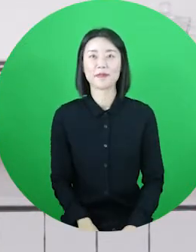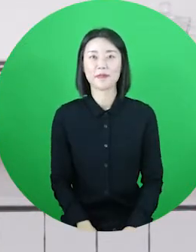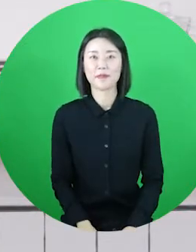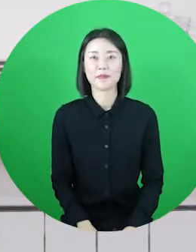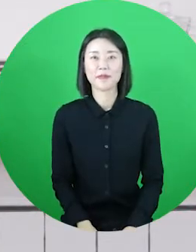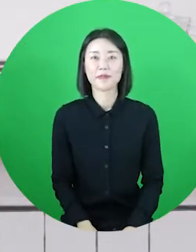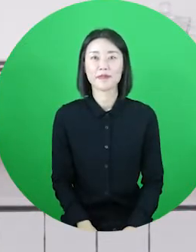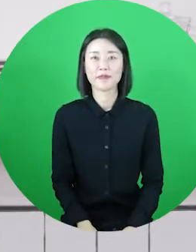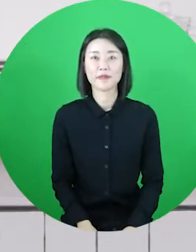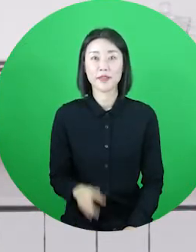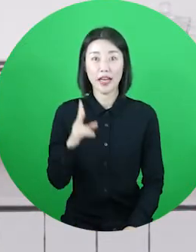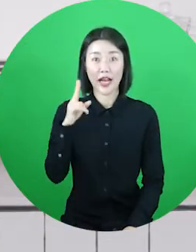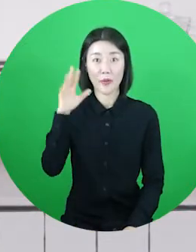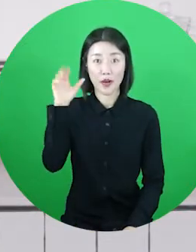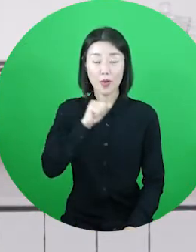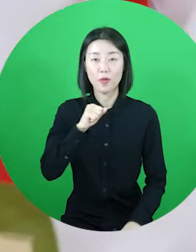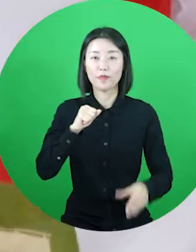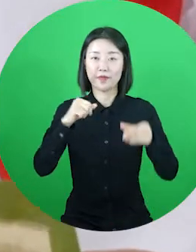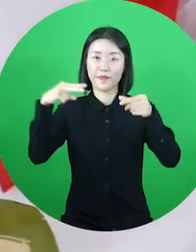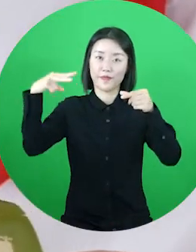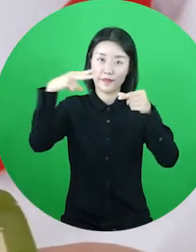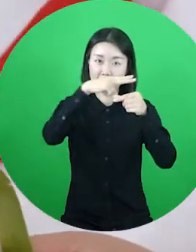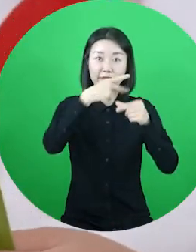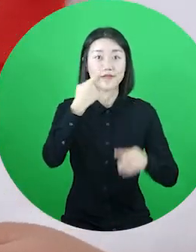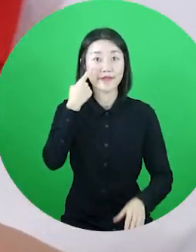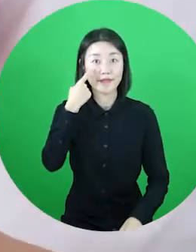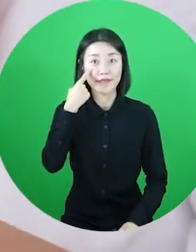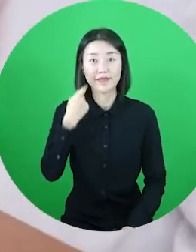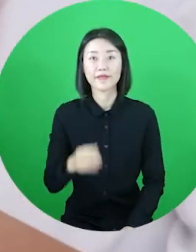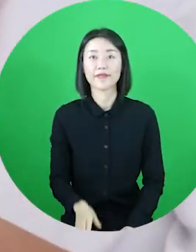가위로 윗부분을 잘라주겠습니다.